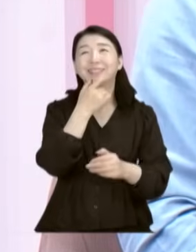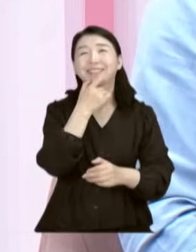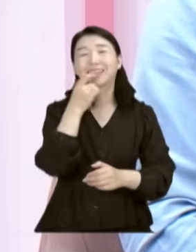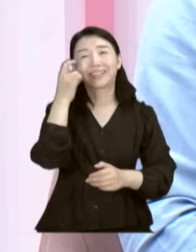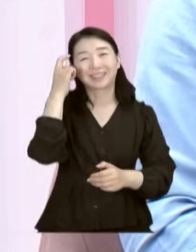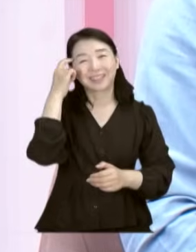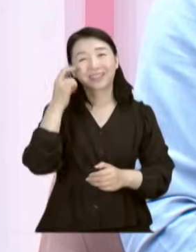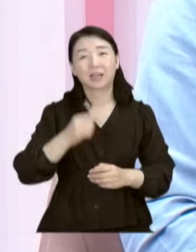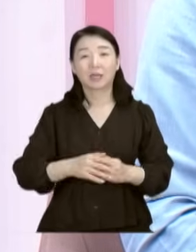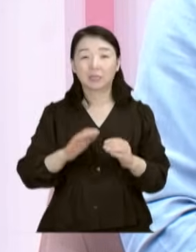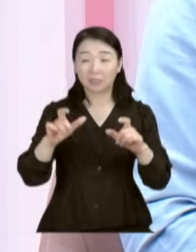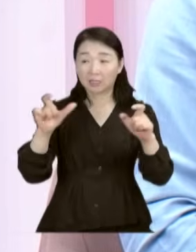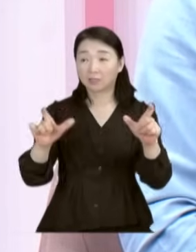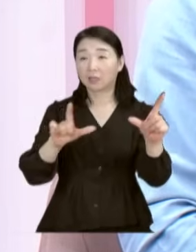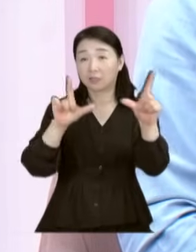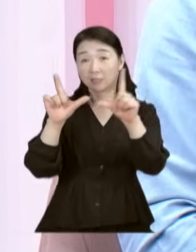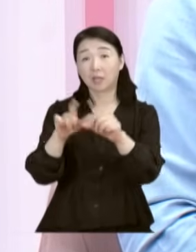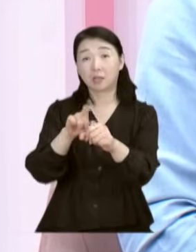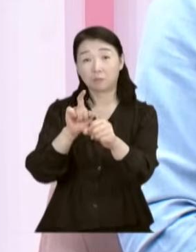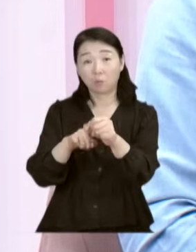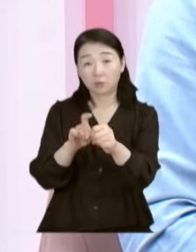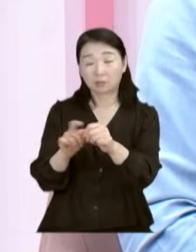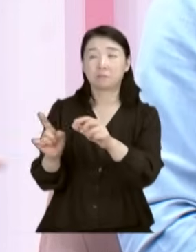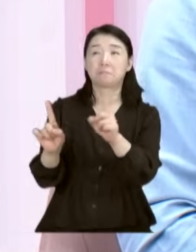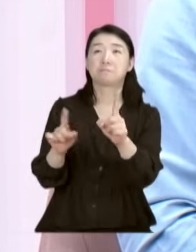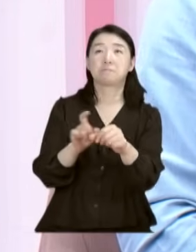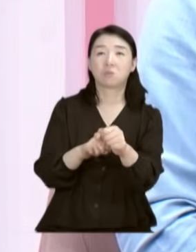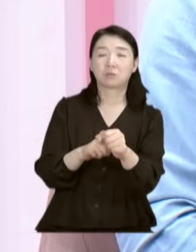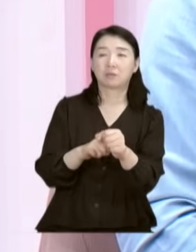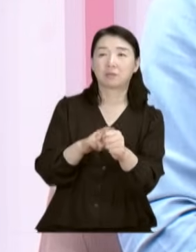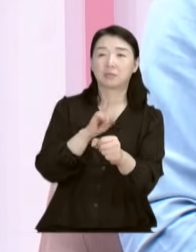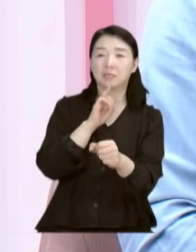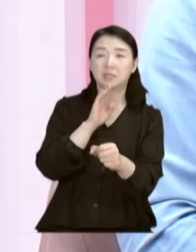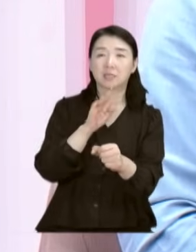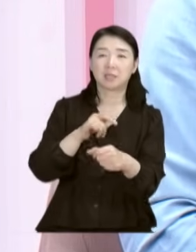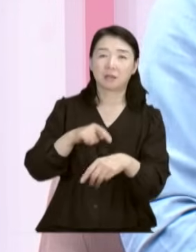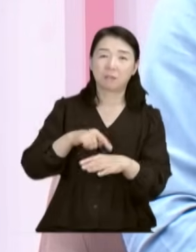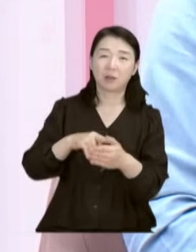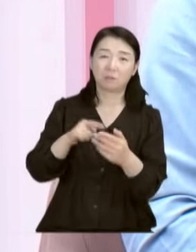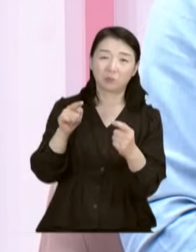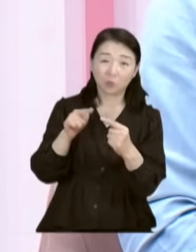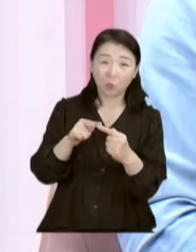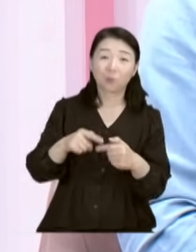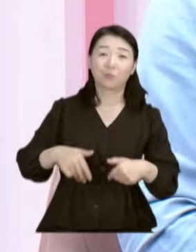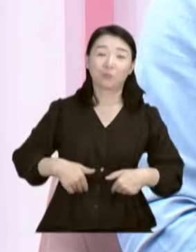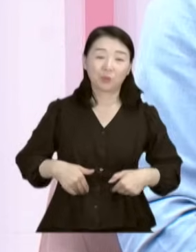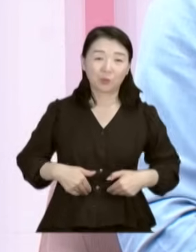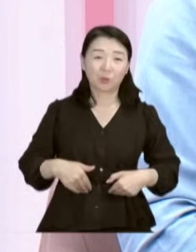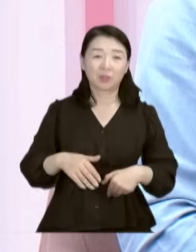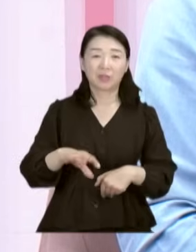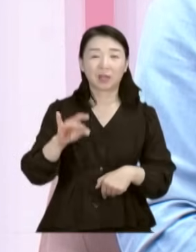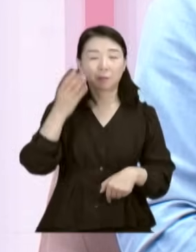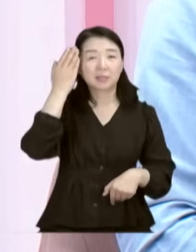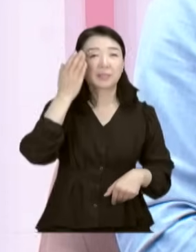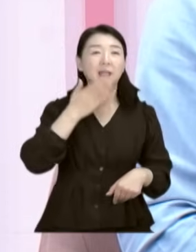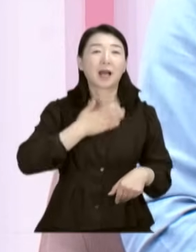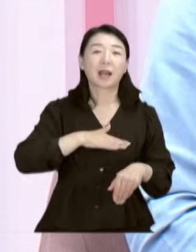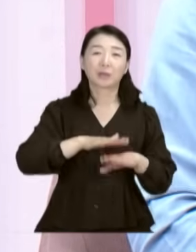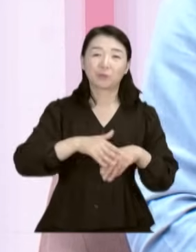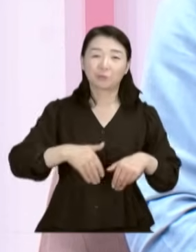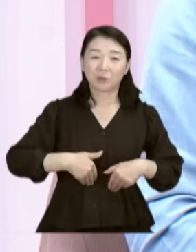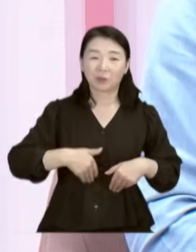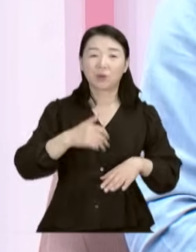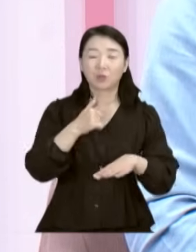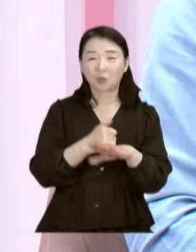좋겠다라는이 지역을 살리기 위해 시작했고이 진심이 통했으면 좋겠다 그러려면 내가 먼저 많이 알아야 된다라는 거를